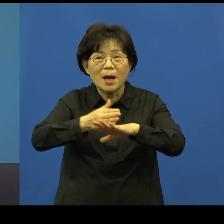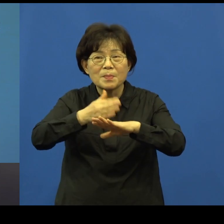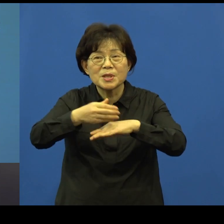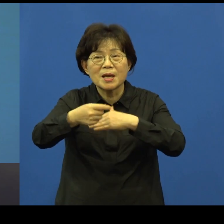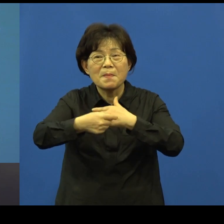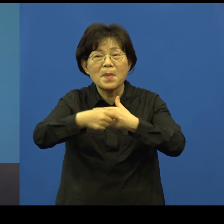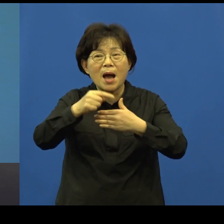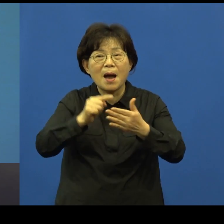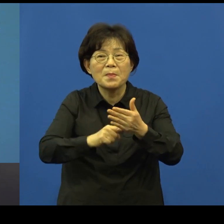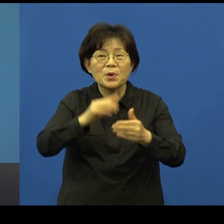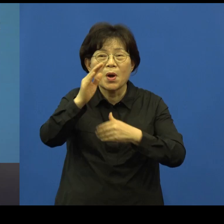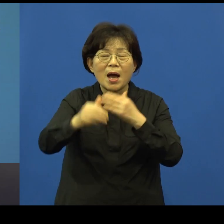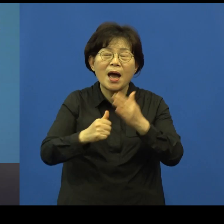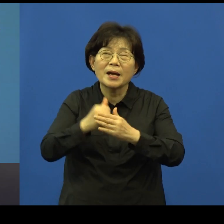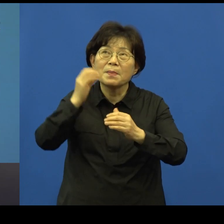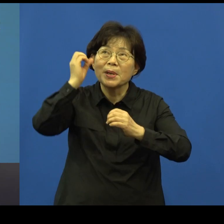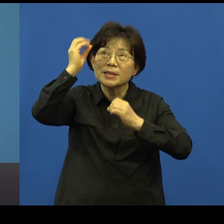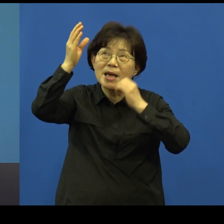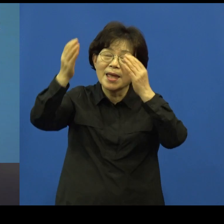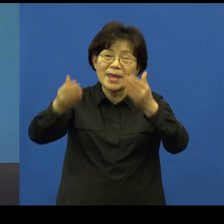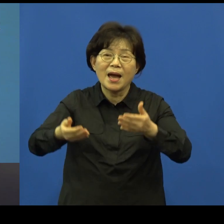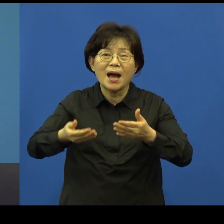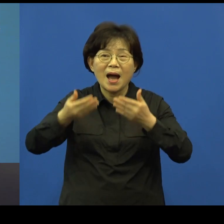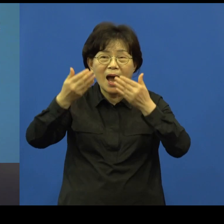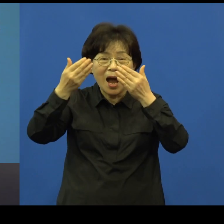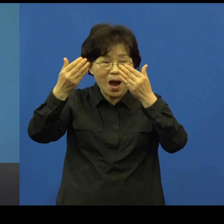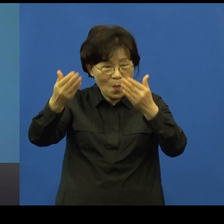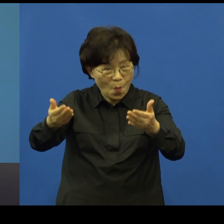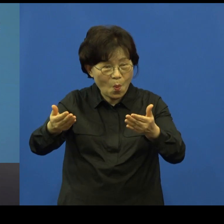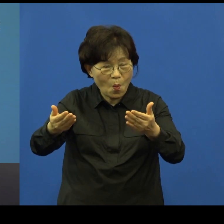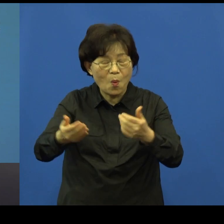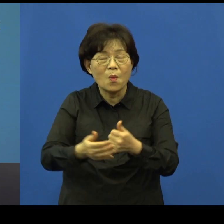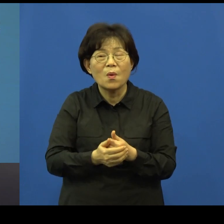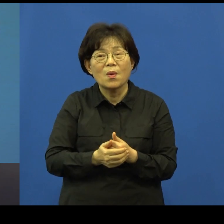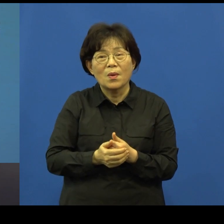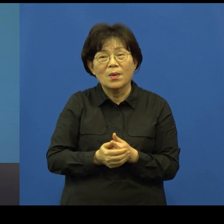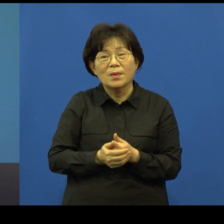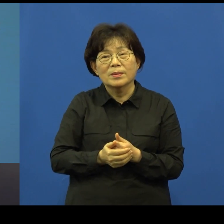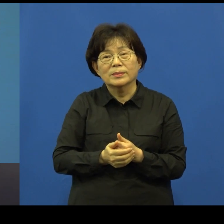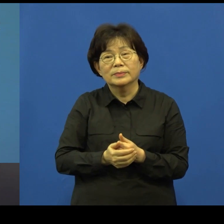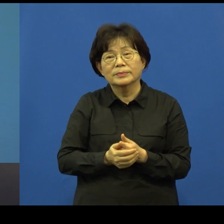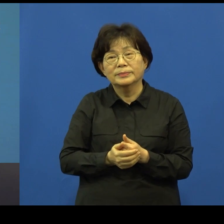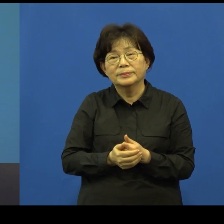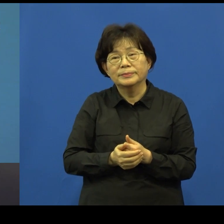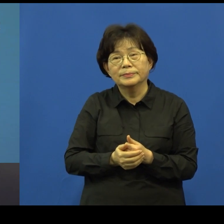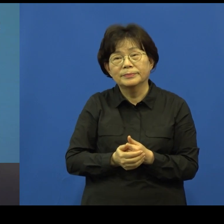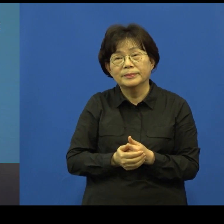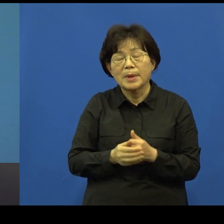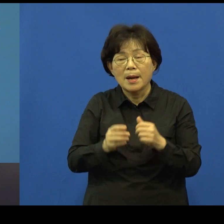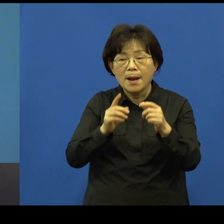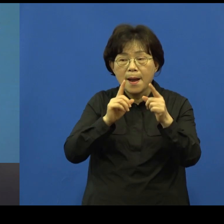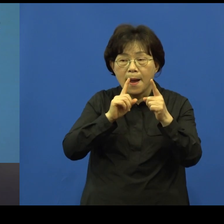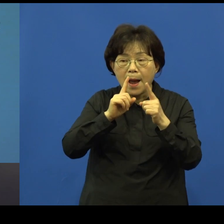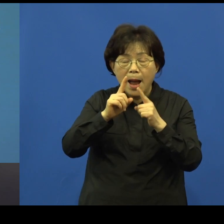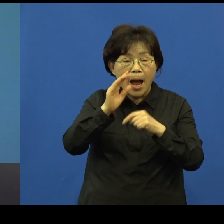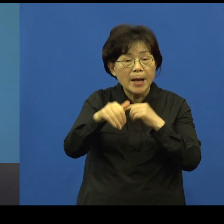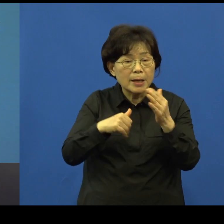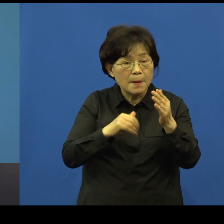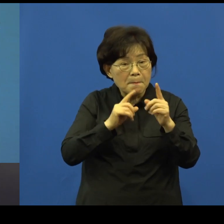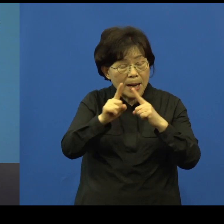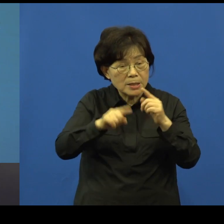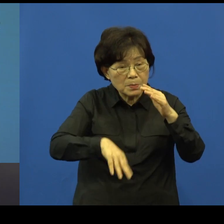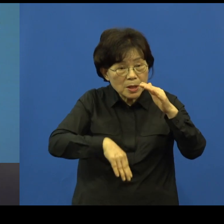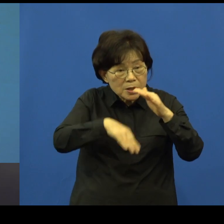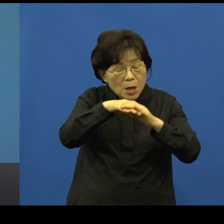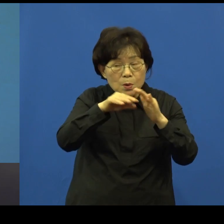마음이 막 하나님을 찬양하고 뭐 이렇게 되는 거예요. 이렇게 되는 거예요. 그러니까 말씀을 채우니까 말씀이